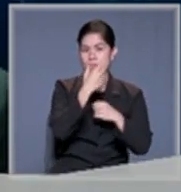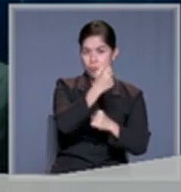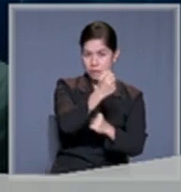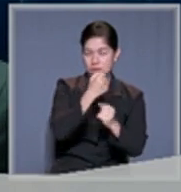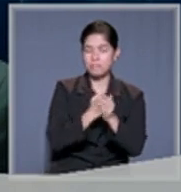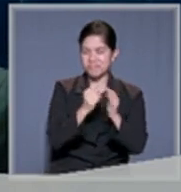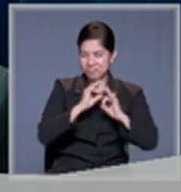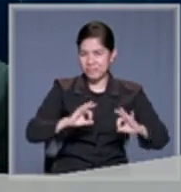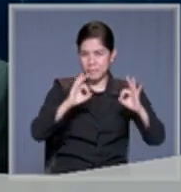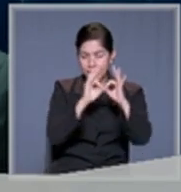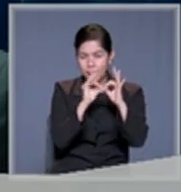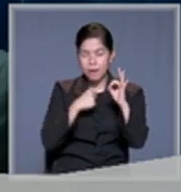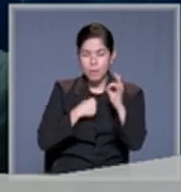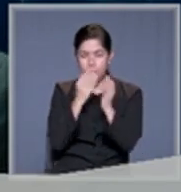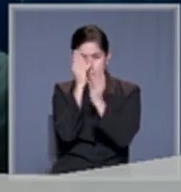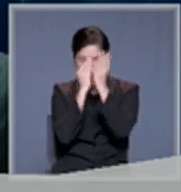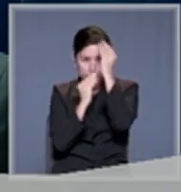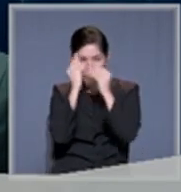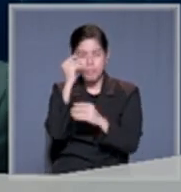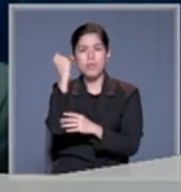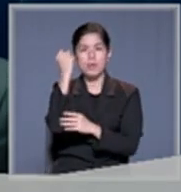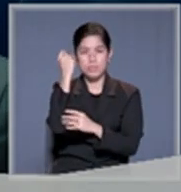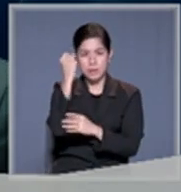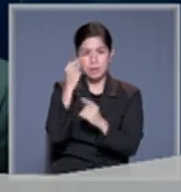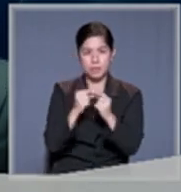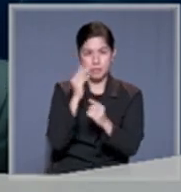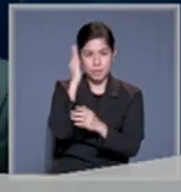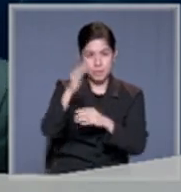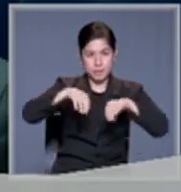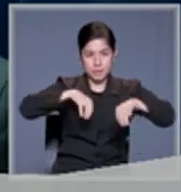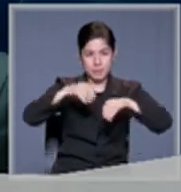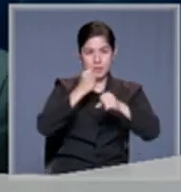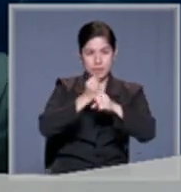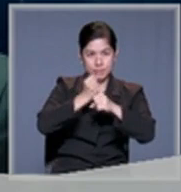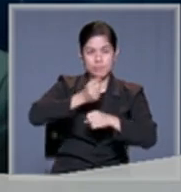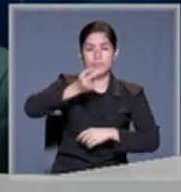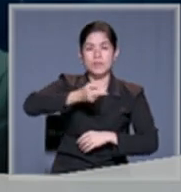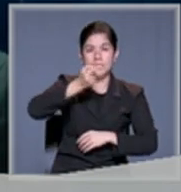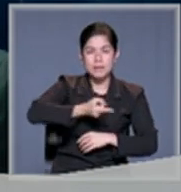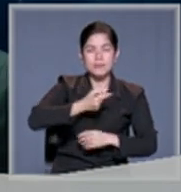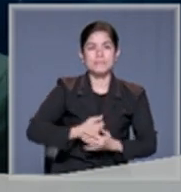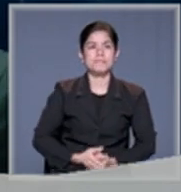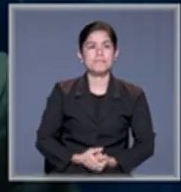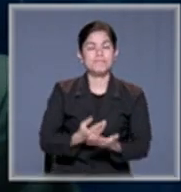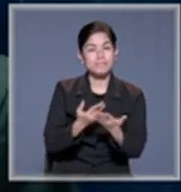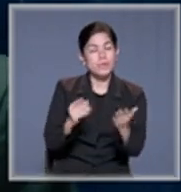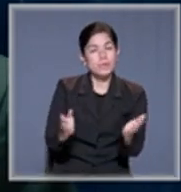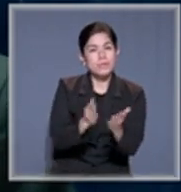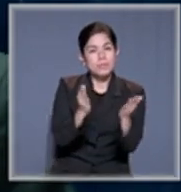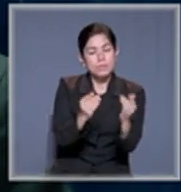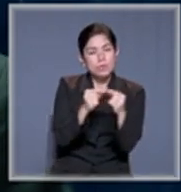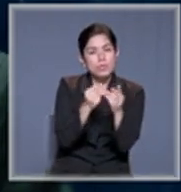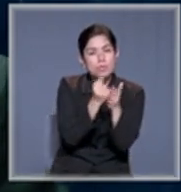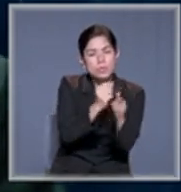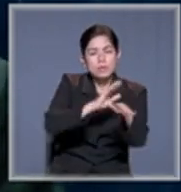ำคัญที่ได้รับรู้แล้วเขานำไปสู่การปฏิบัตินะครับแล้วก็ถูกกระตุ้นเตือนเป็นระยะไม่